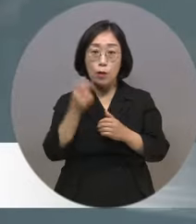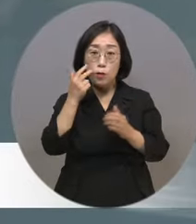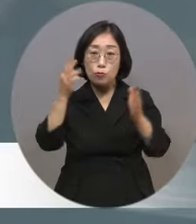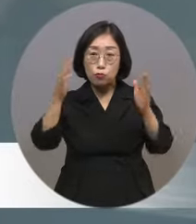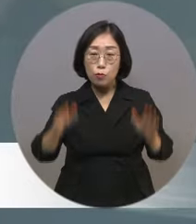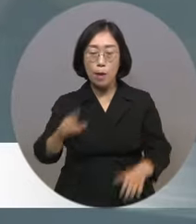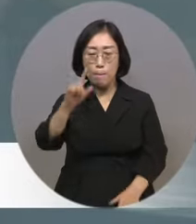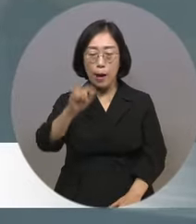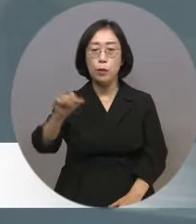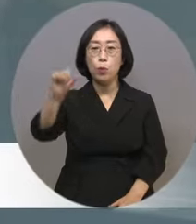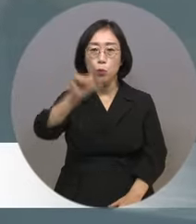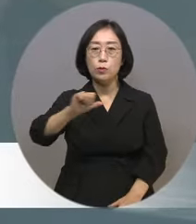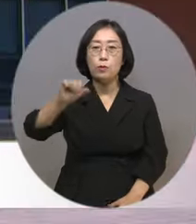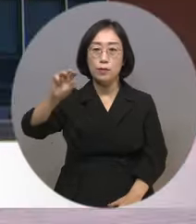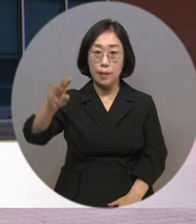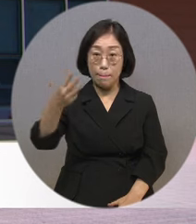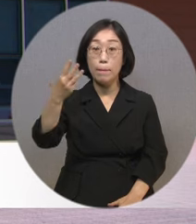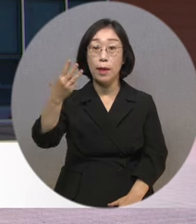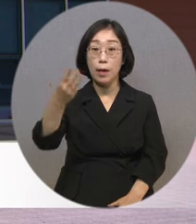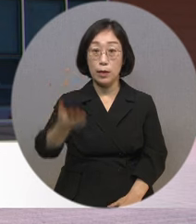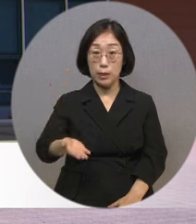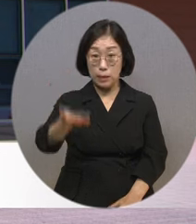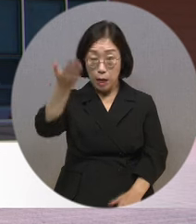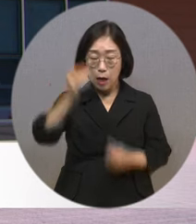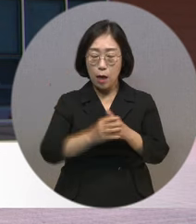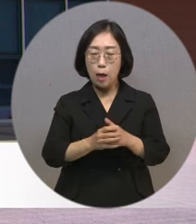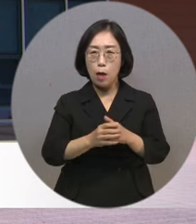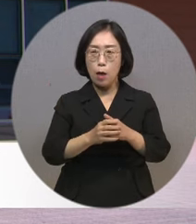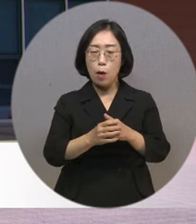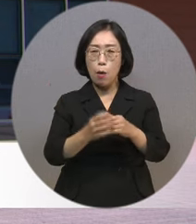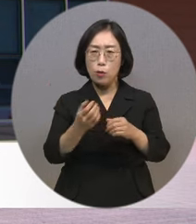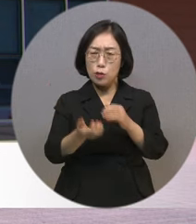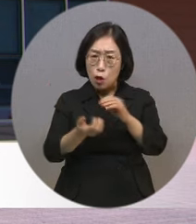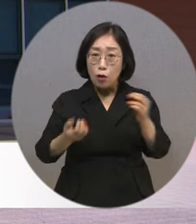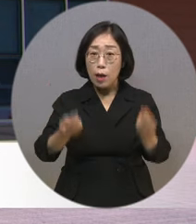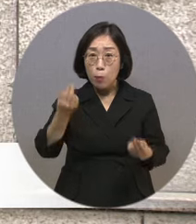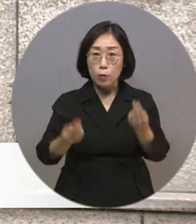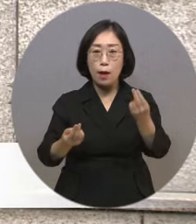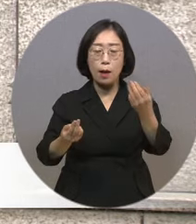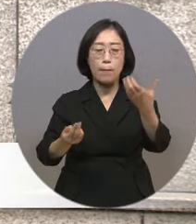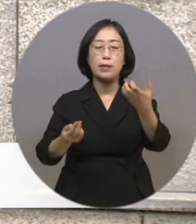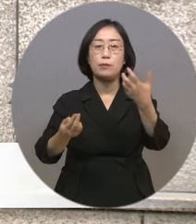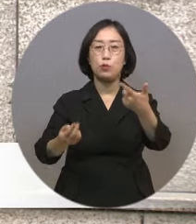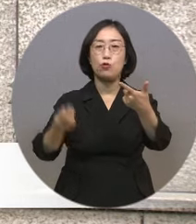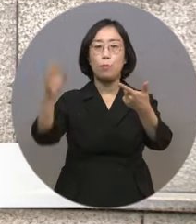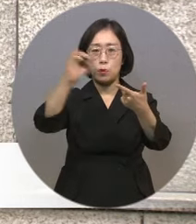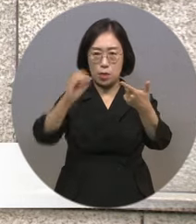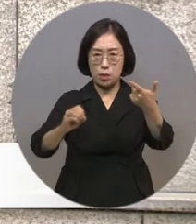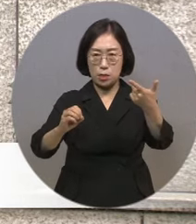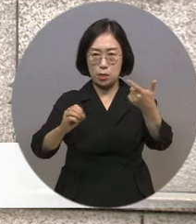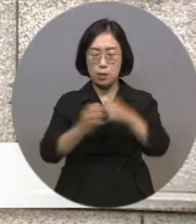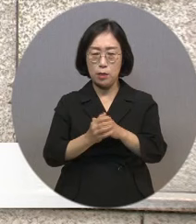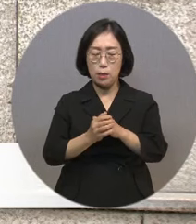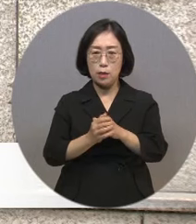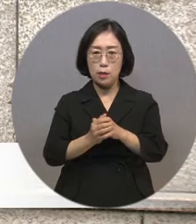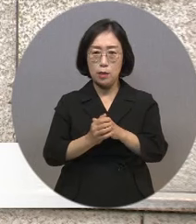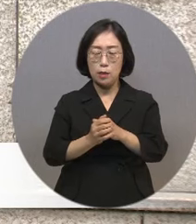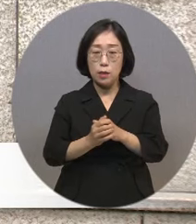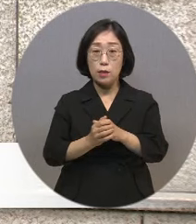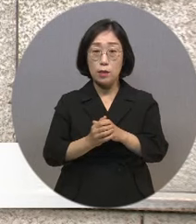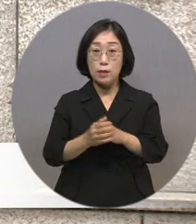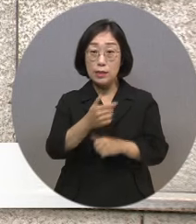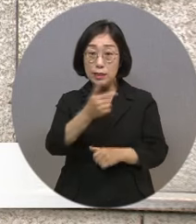15,300 아 8명 평상시 대비 86% 수준이고 이중 경증과 비응급 환자는